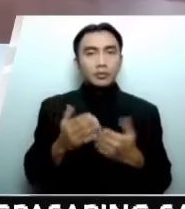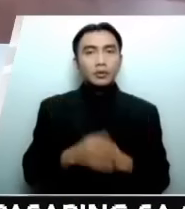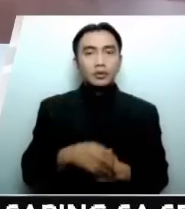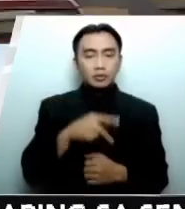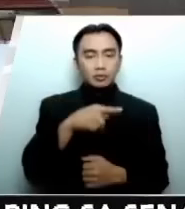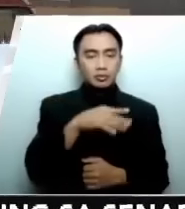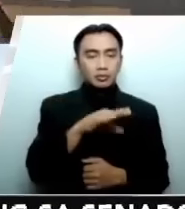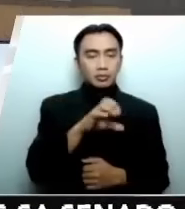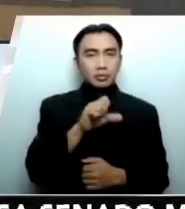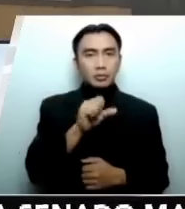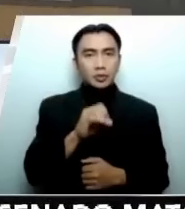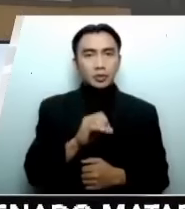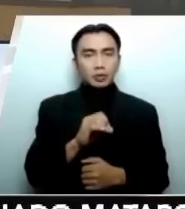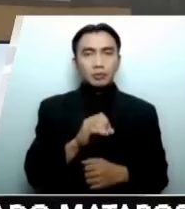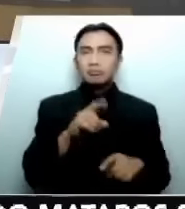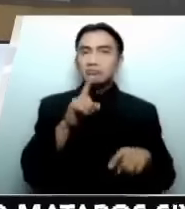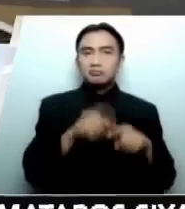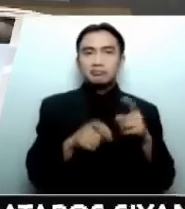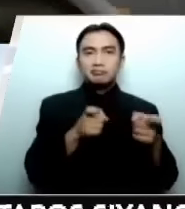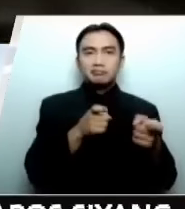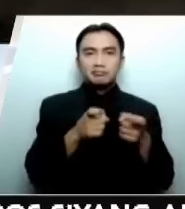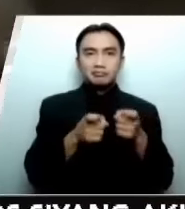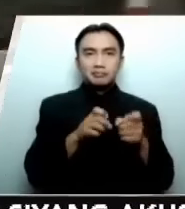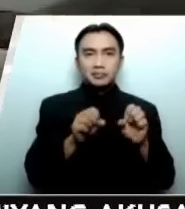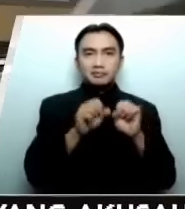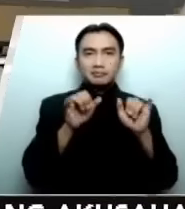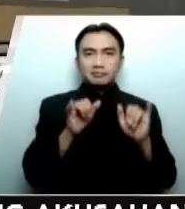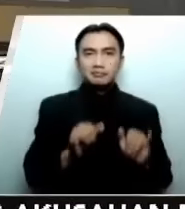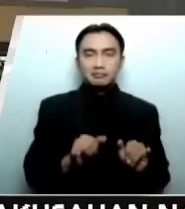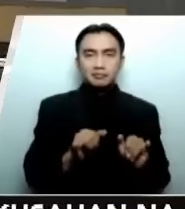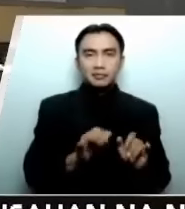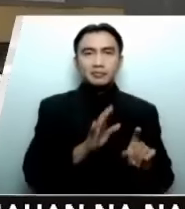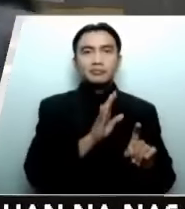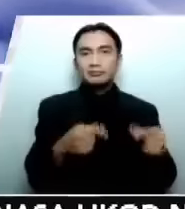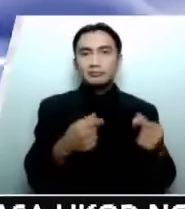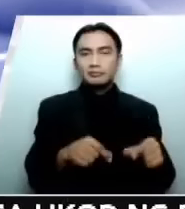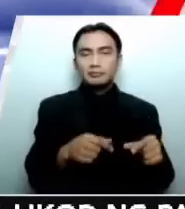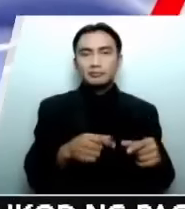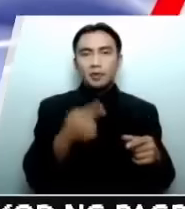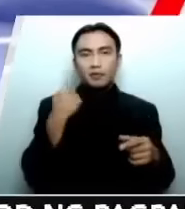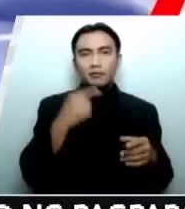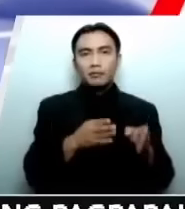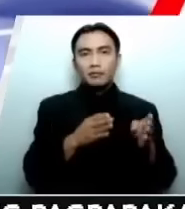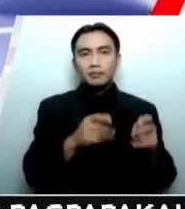na hindi kayang manipulahin ang sistema sa kanilang mga laro.